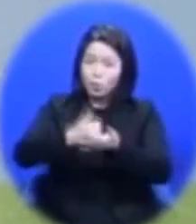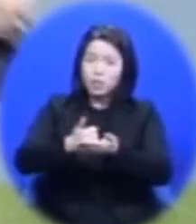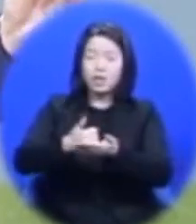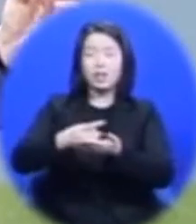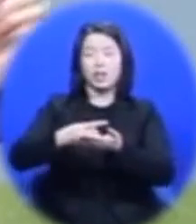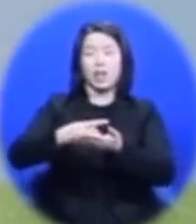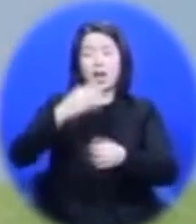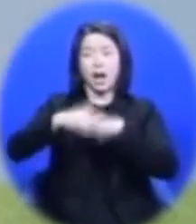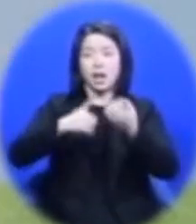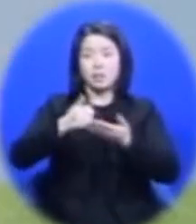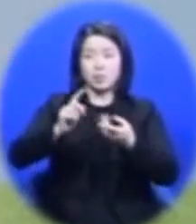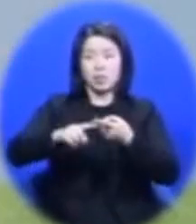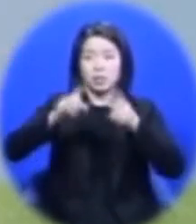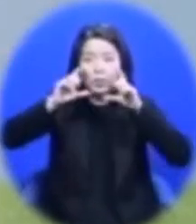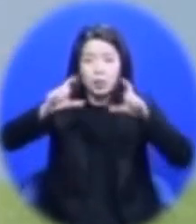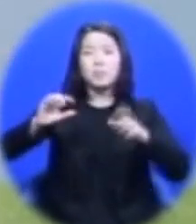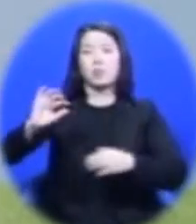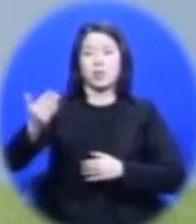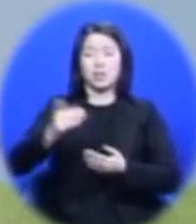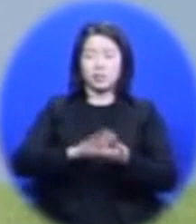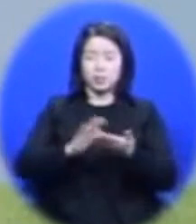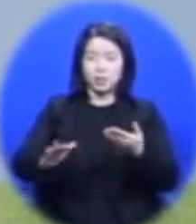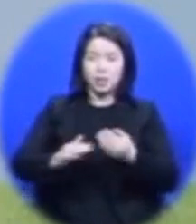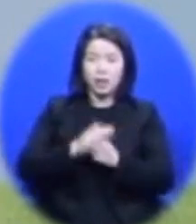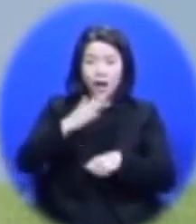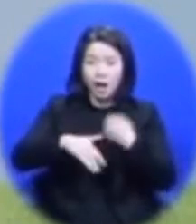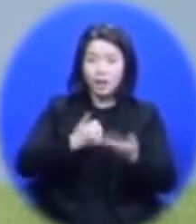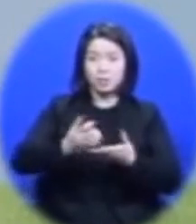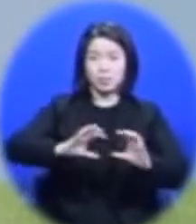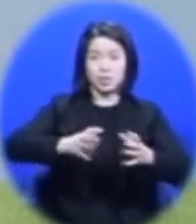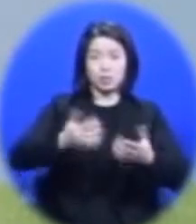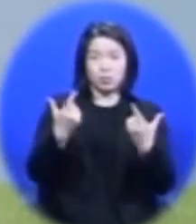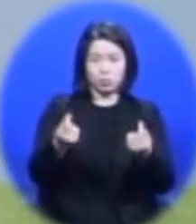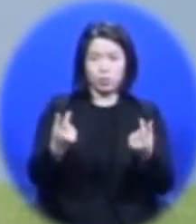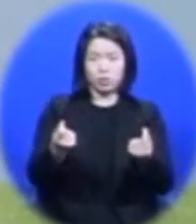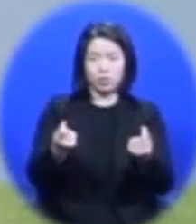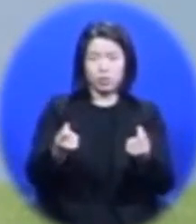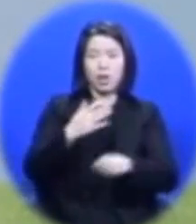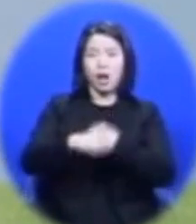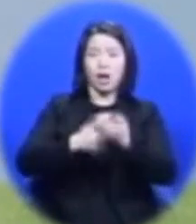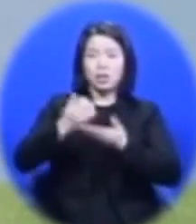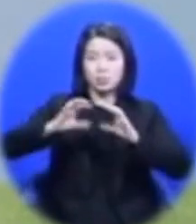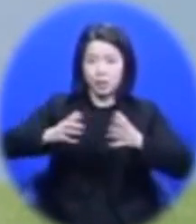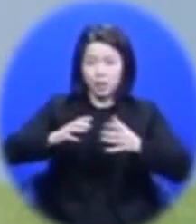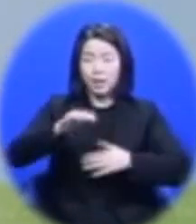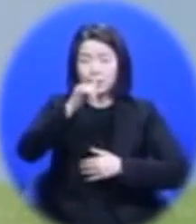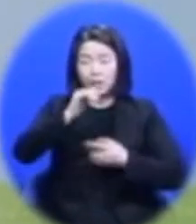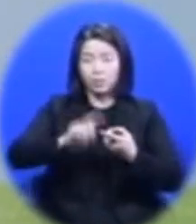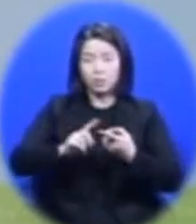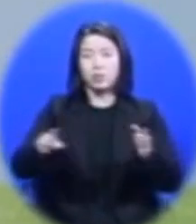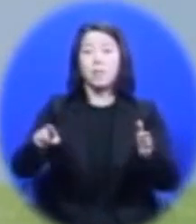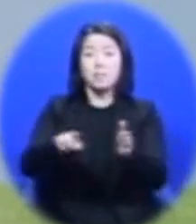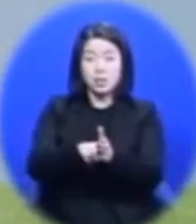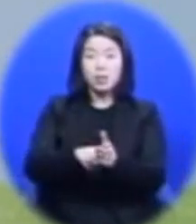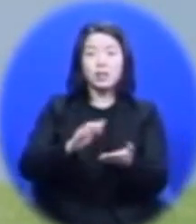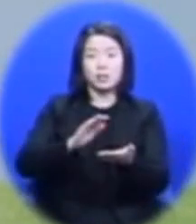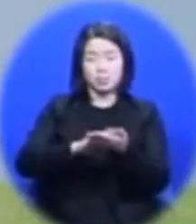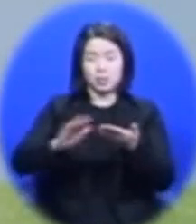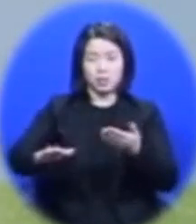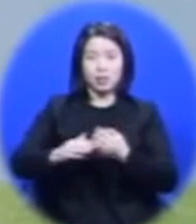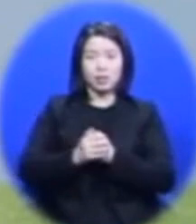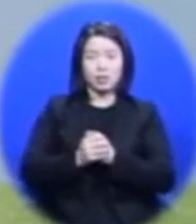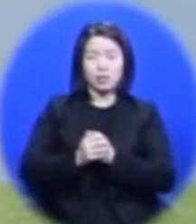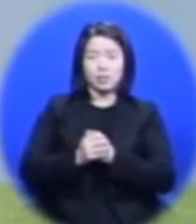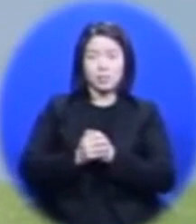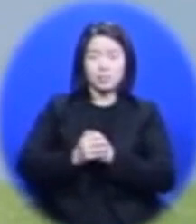하나님이심을 선포하는 겁니다. 하나님의 나라도 마찬가지입니다. 하나님의 나라가 있음을 믿어야 되죠.